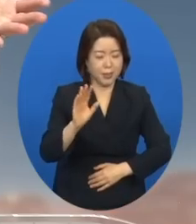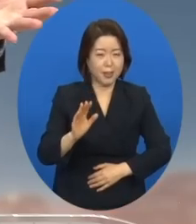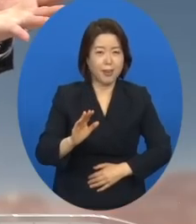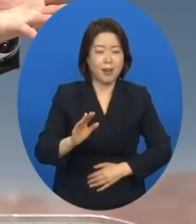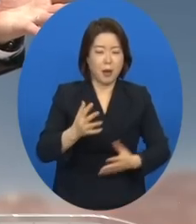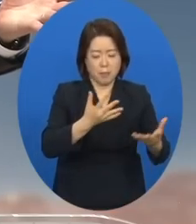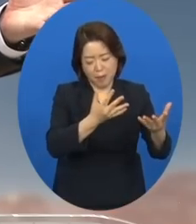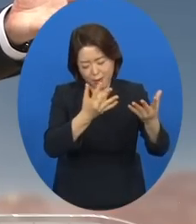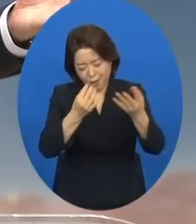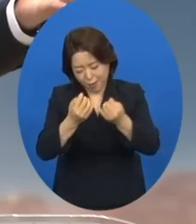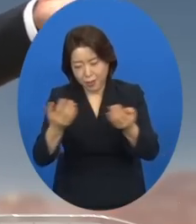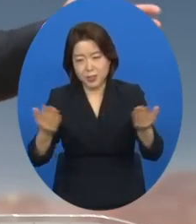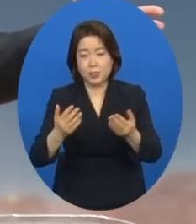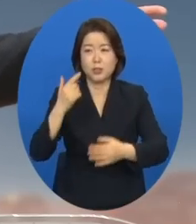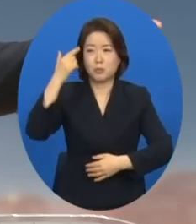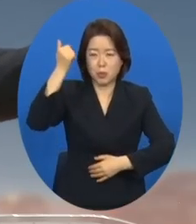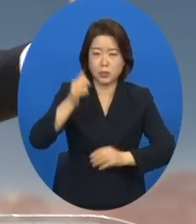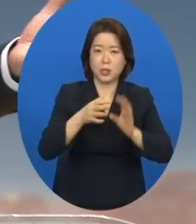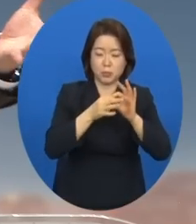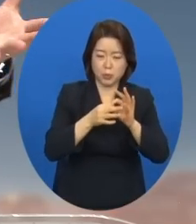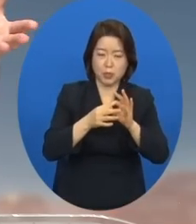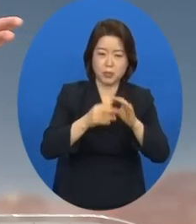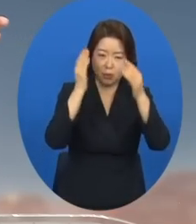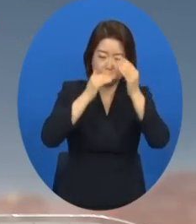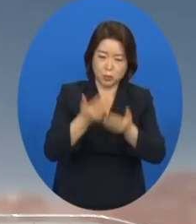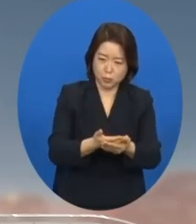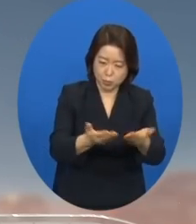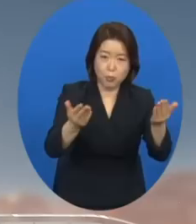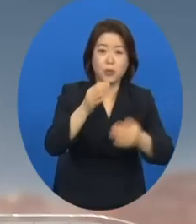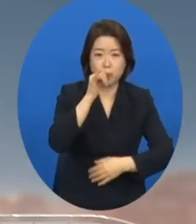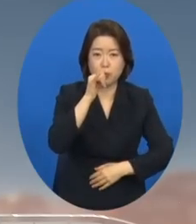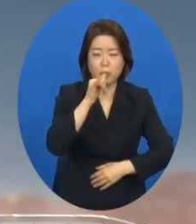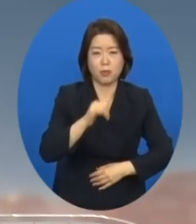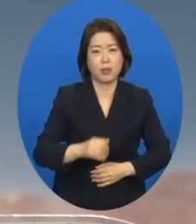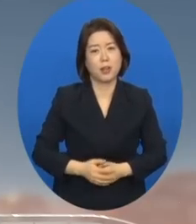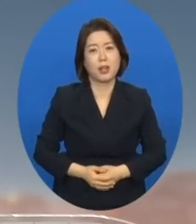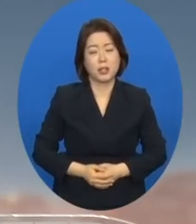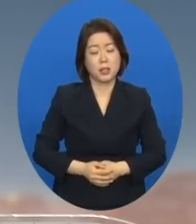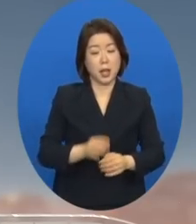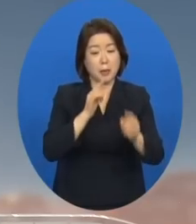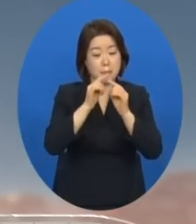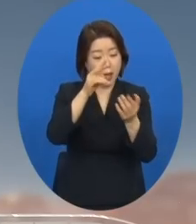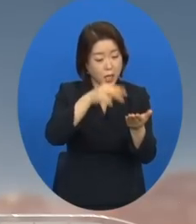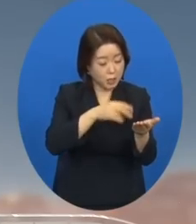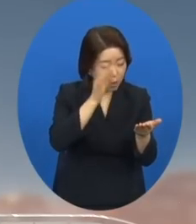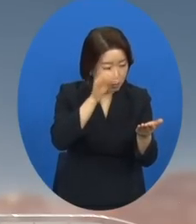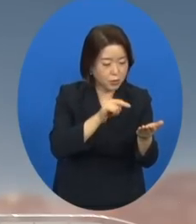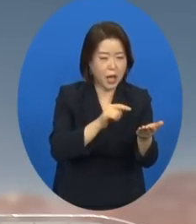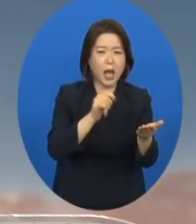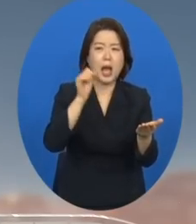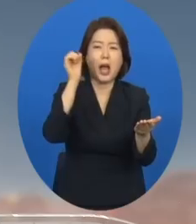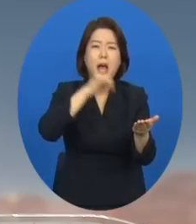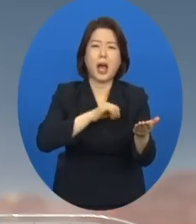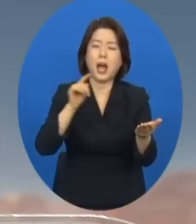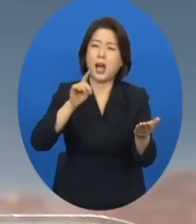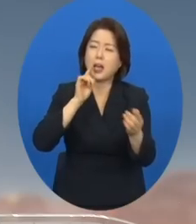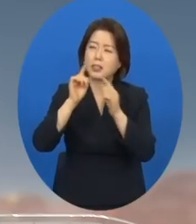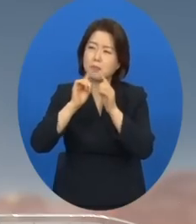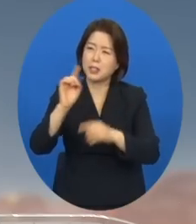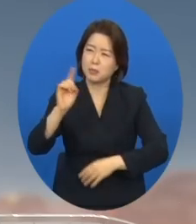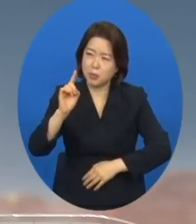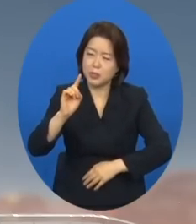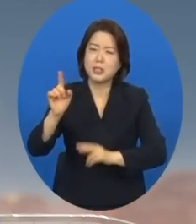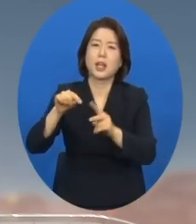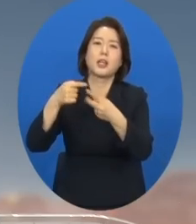정말 우리 목사님 통해서 또 우리 성도님에게 베풀어 주셨습니까 근데 말씀을 읽다 보니까 아 그 말이 뭔지 좀 이해가 되기